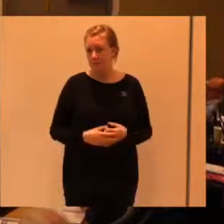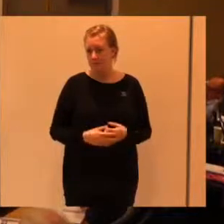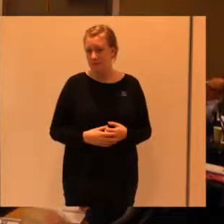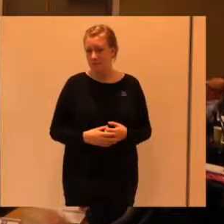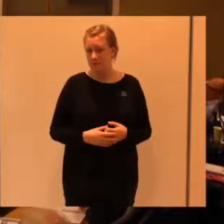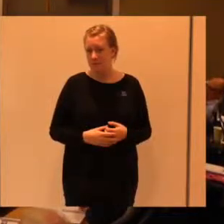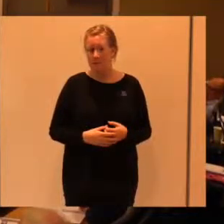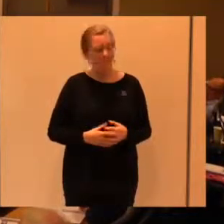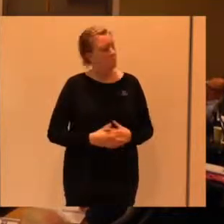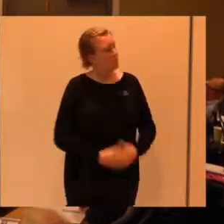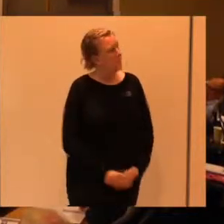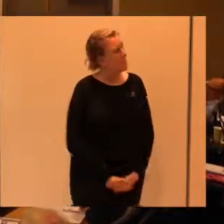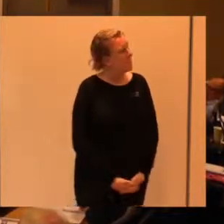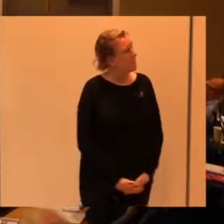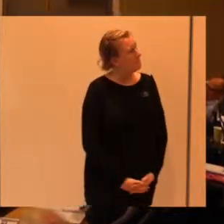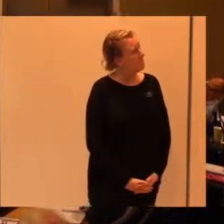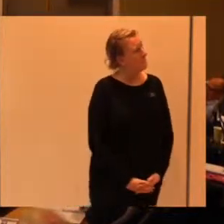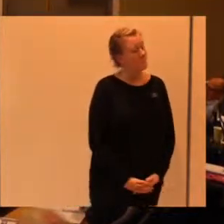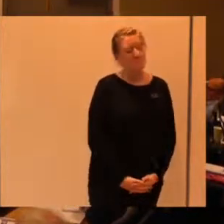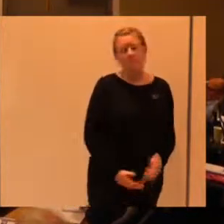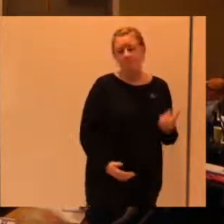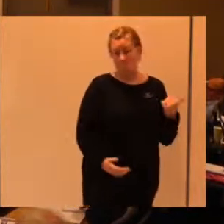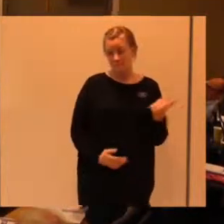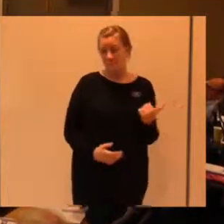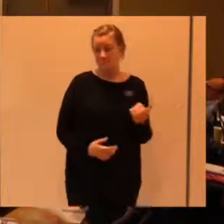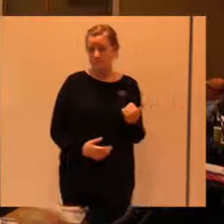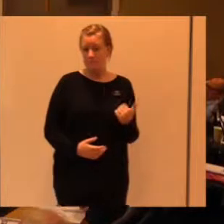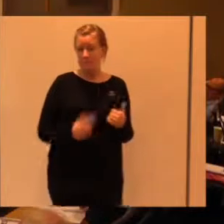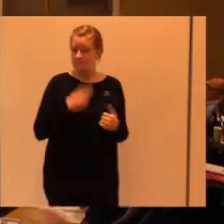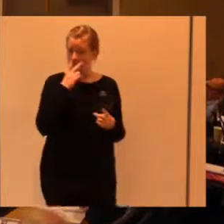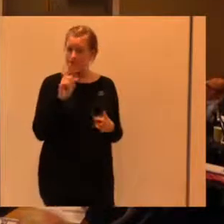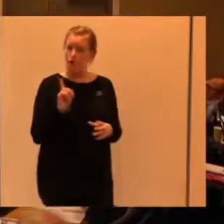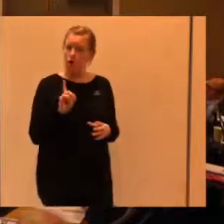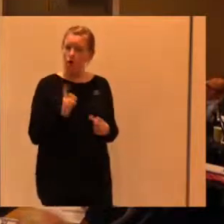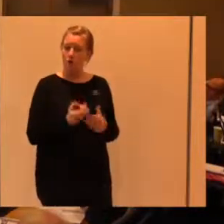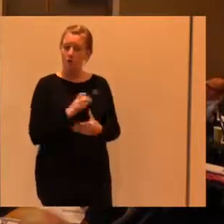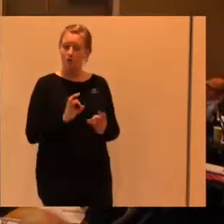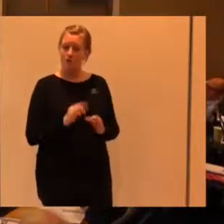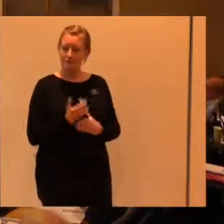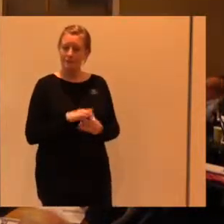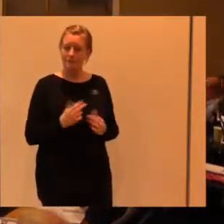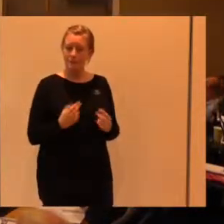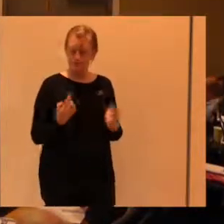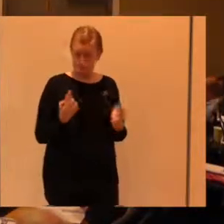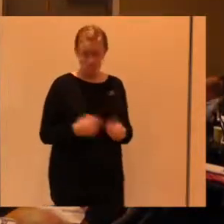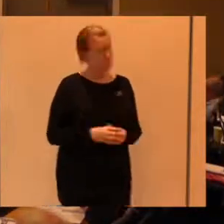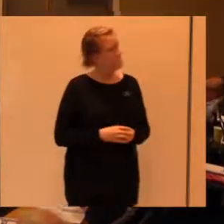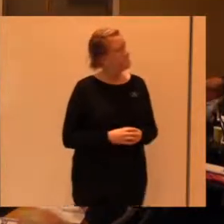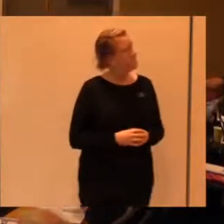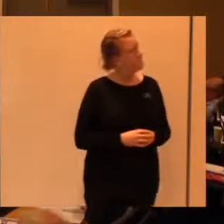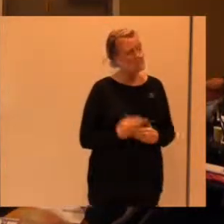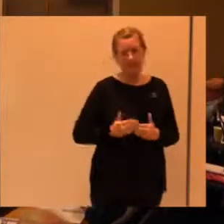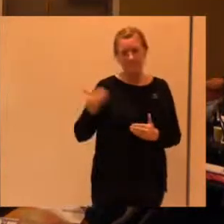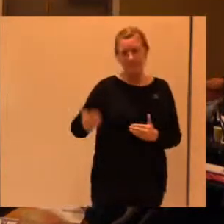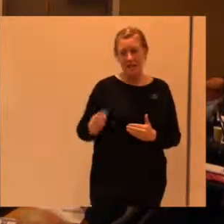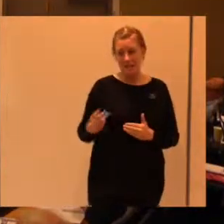inte bygger in de här funktionerna då. Jag tänkte bara visa hur vi ligger till. Externa webbplatser, om vi tittar på sådana,